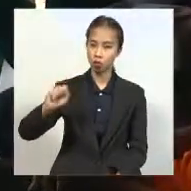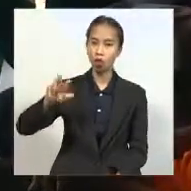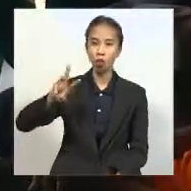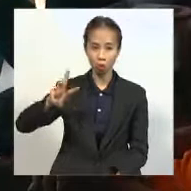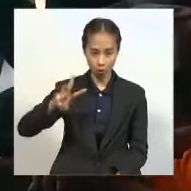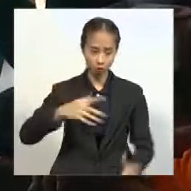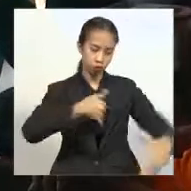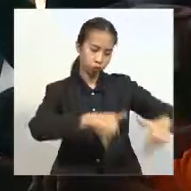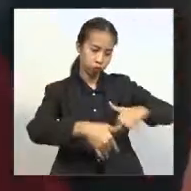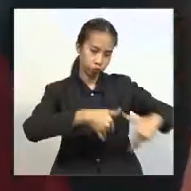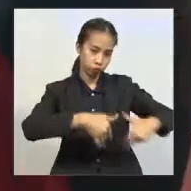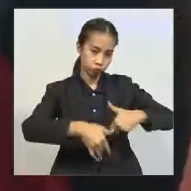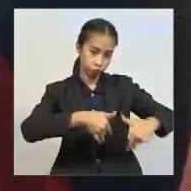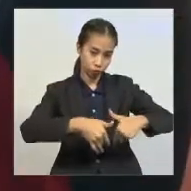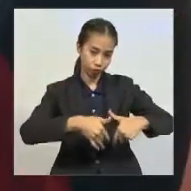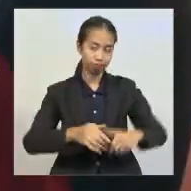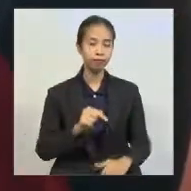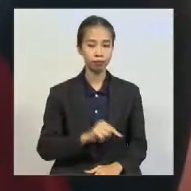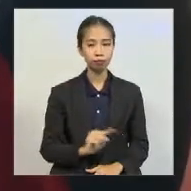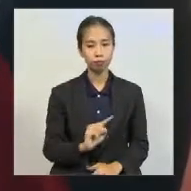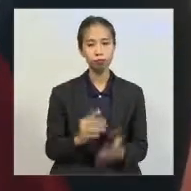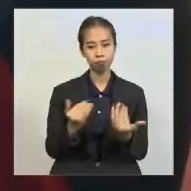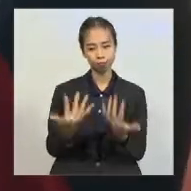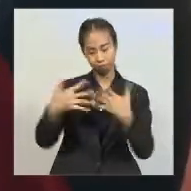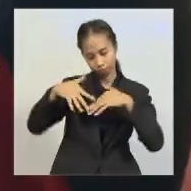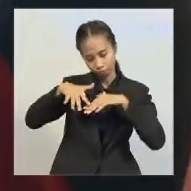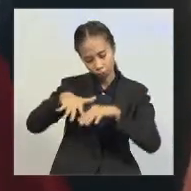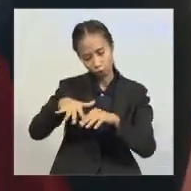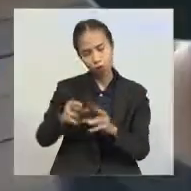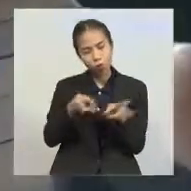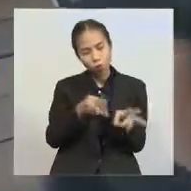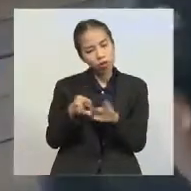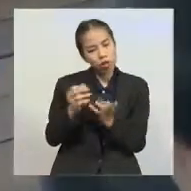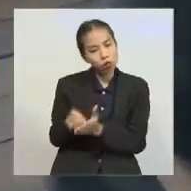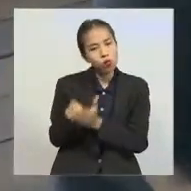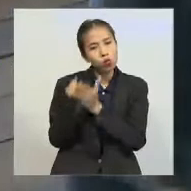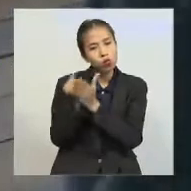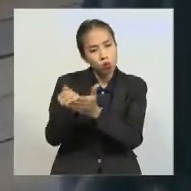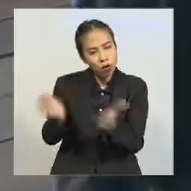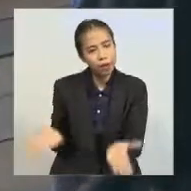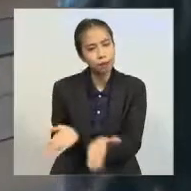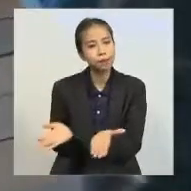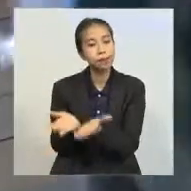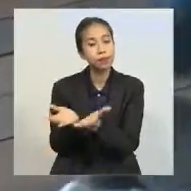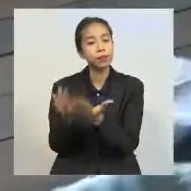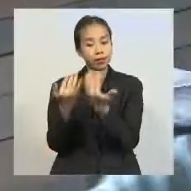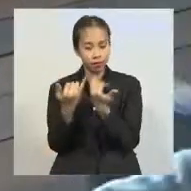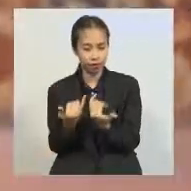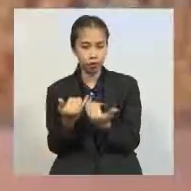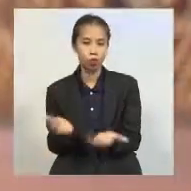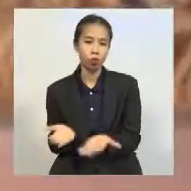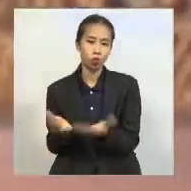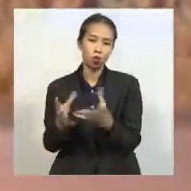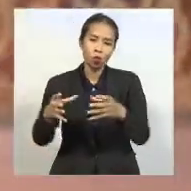ชาวบ้านในพื้นที่เกาะลิบงจังหวัดตรังได้ร่วมกันหาแนวทางอนุรักษ์พยูนของประเทศอย่างยั่งยืนและอนุรักษ์